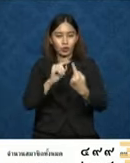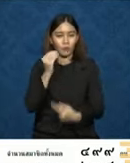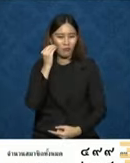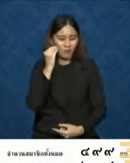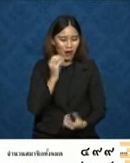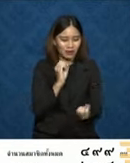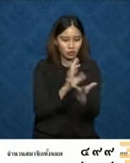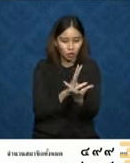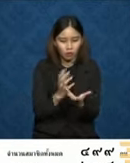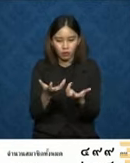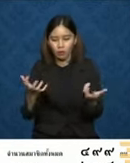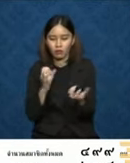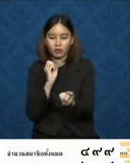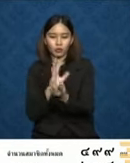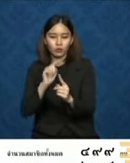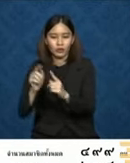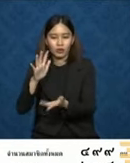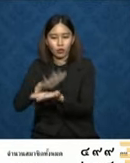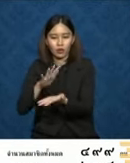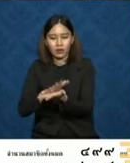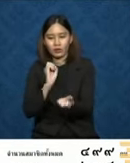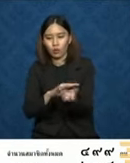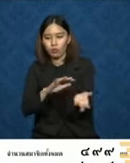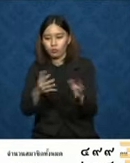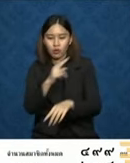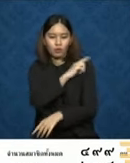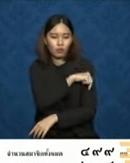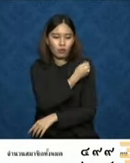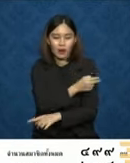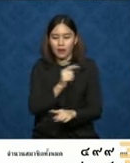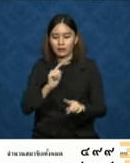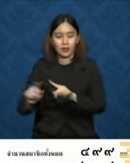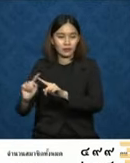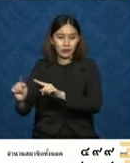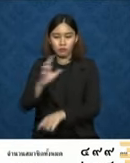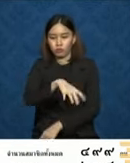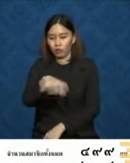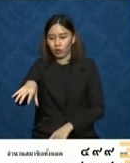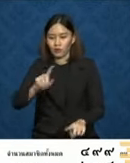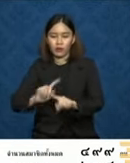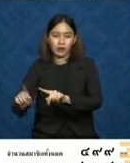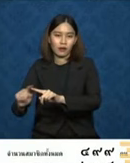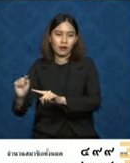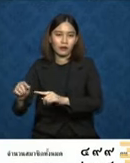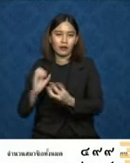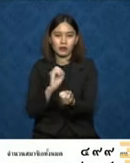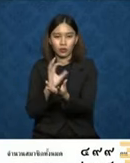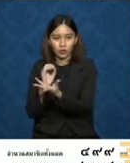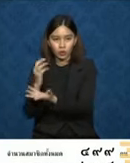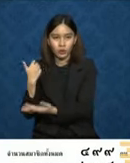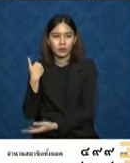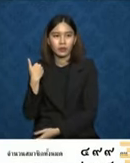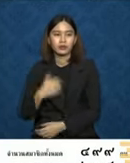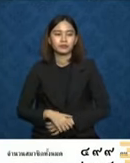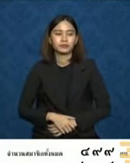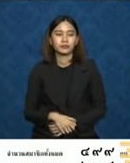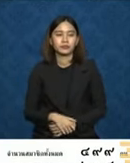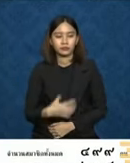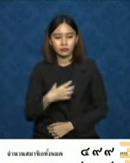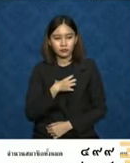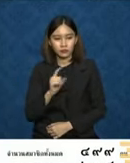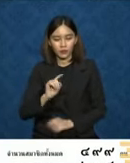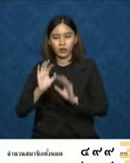เสียหายทรัพย์สินเสียหายโรงเรียนเสียหายโรงโรงพยาบาลส่งเสริมส่งเสริมสุขภาพประจำตำบลเสียหายเรื่องแรกนะครับก็